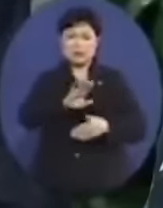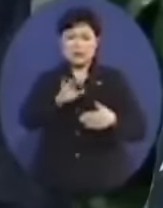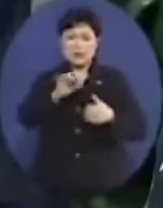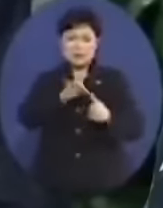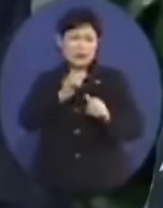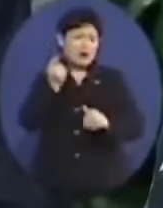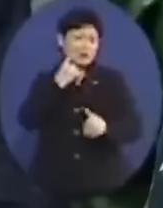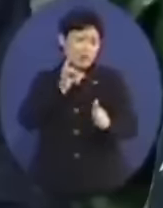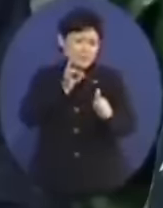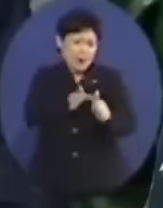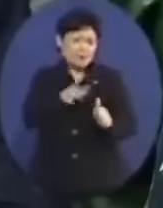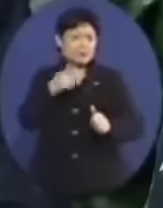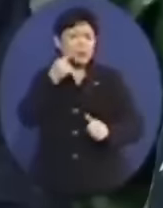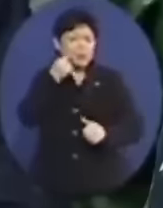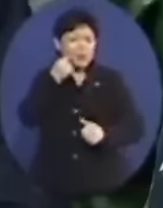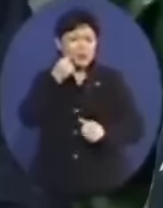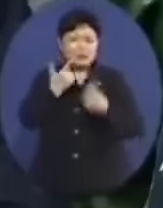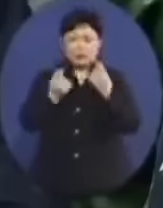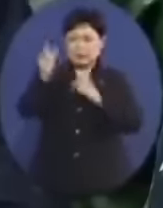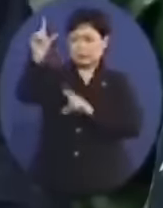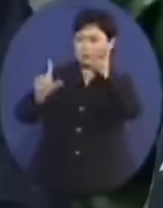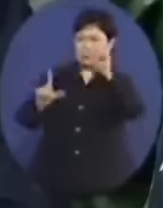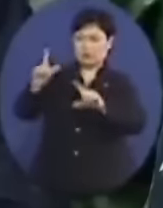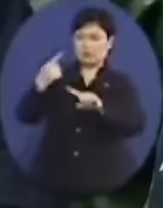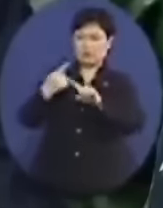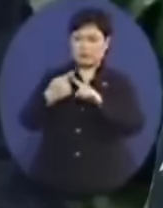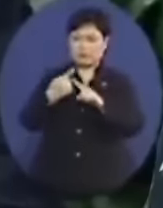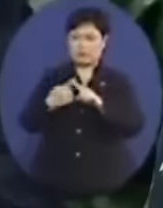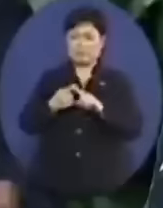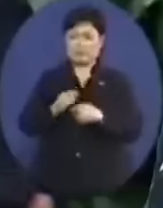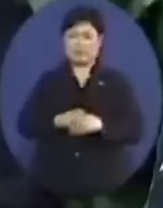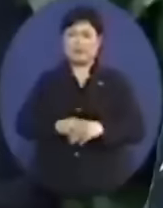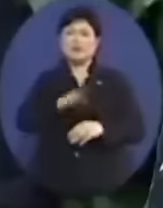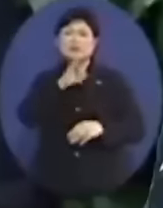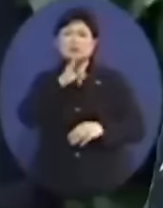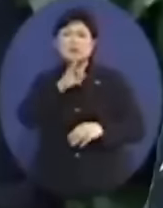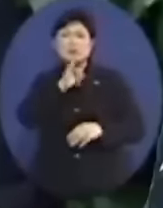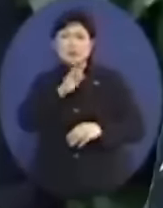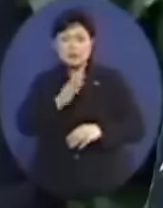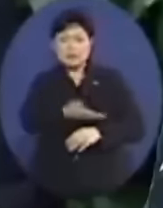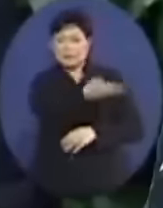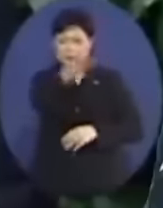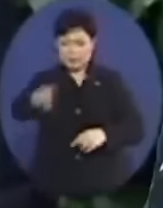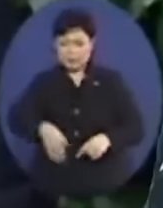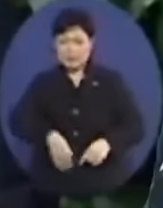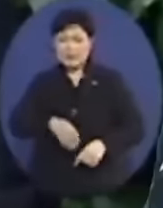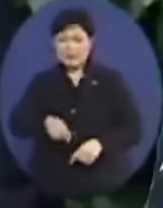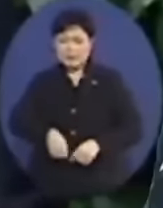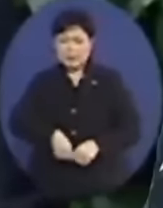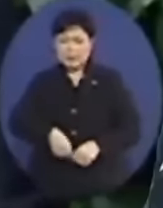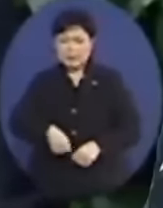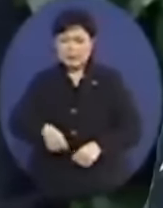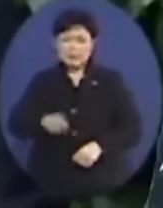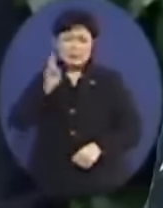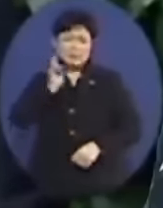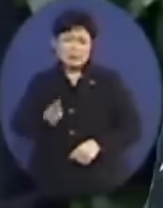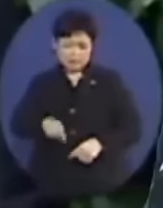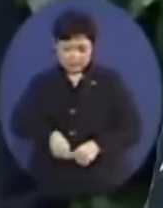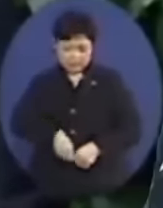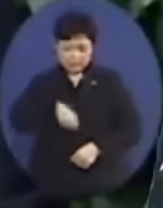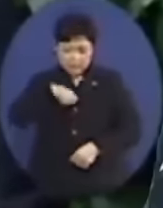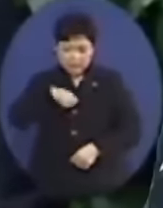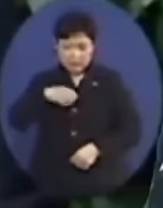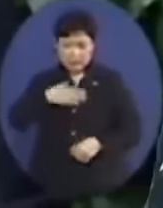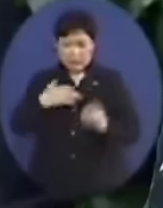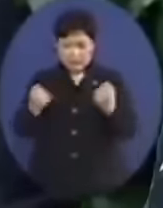수 없는 그러한 상태가 의입니다 엄청난 이운 의가 우리 힘으로 됩니까